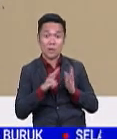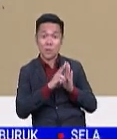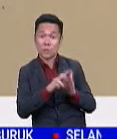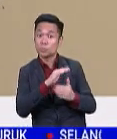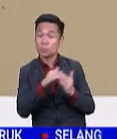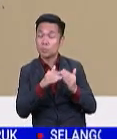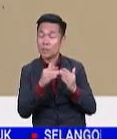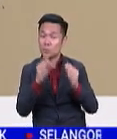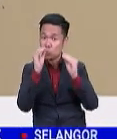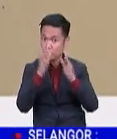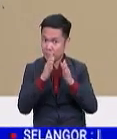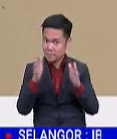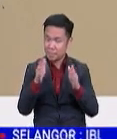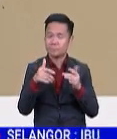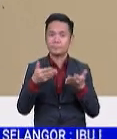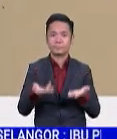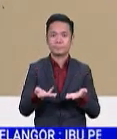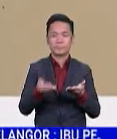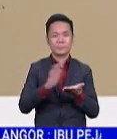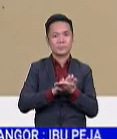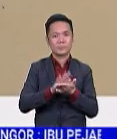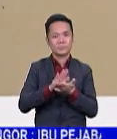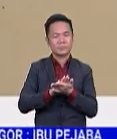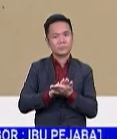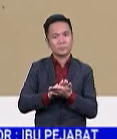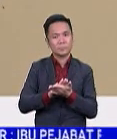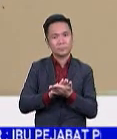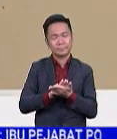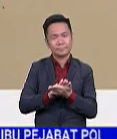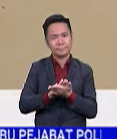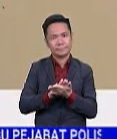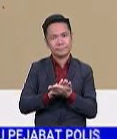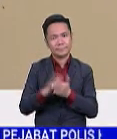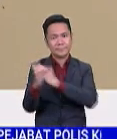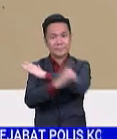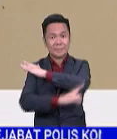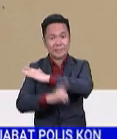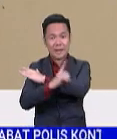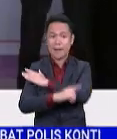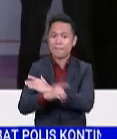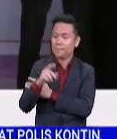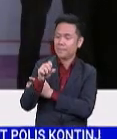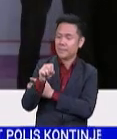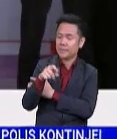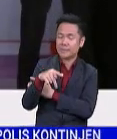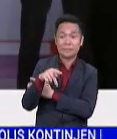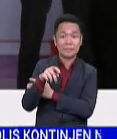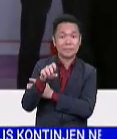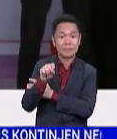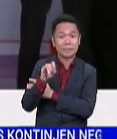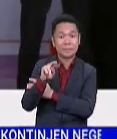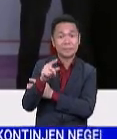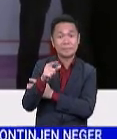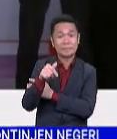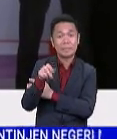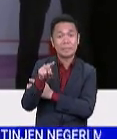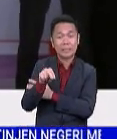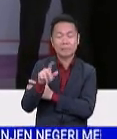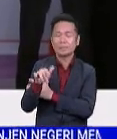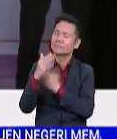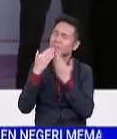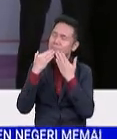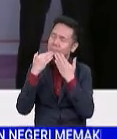guru besar khas sekolah jis di daerah jangkauan perjuangan untuk mengucapkan jutaan terima